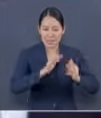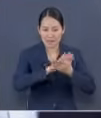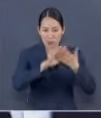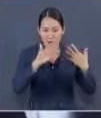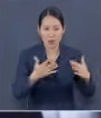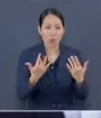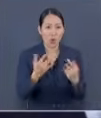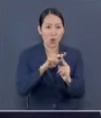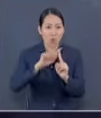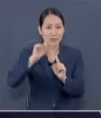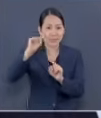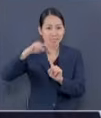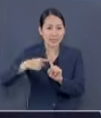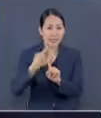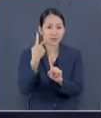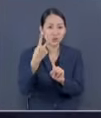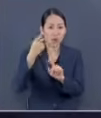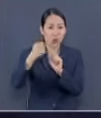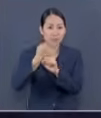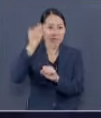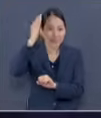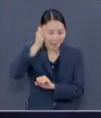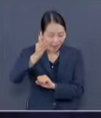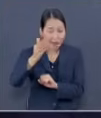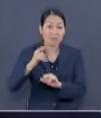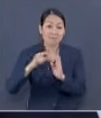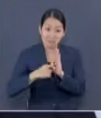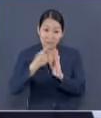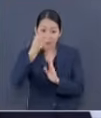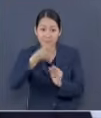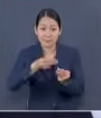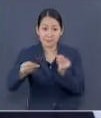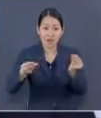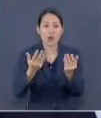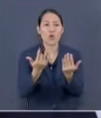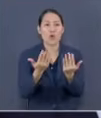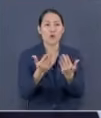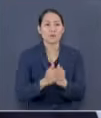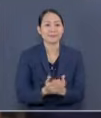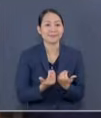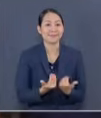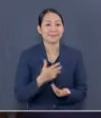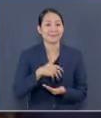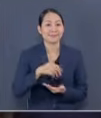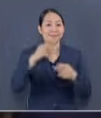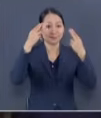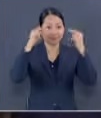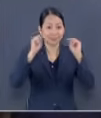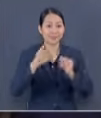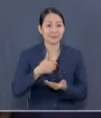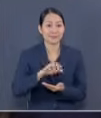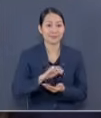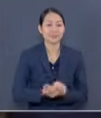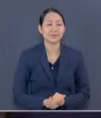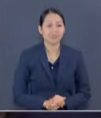จะได้ข่าวดีหรือไม่เงินดิจิตอลจะเริ่มได้หรือไม่ไปฟังเสียงของคุณเศรษฐาครับ ยืนยันครับแล้วก็ยังเรามี